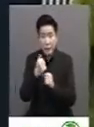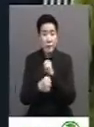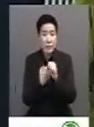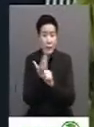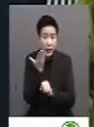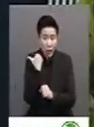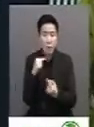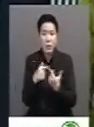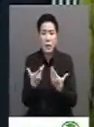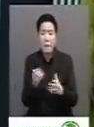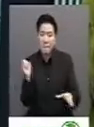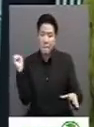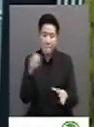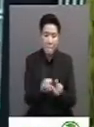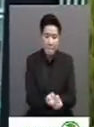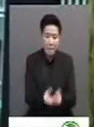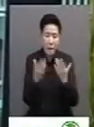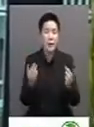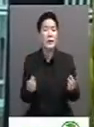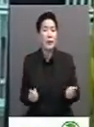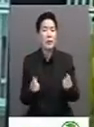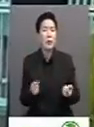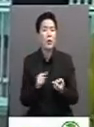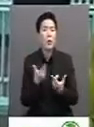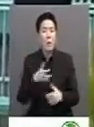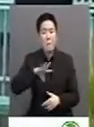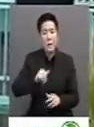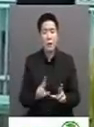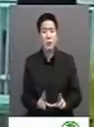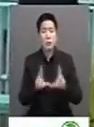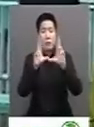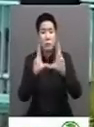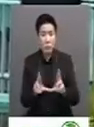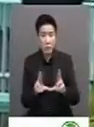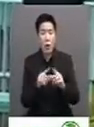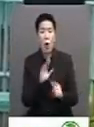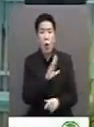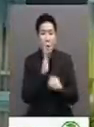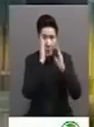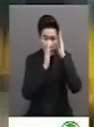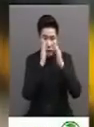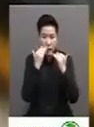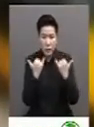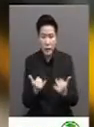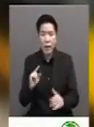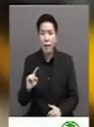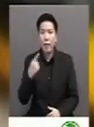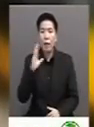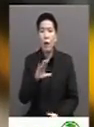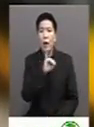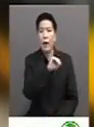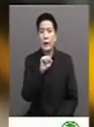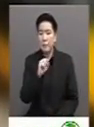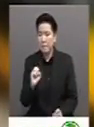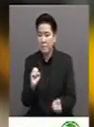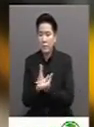นะคะก็เคยถูกปาระเบิดโจมตีบาร์แห่งหนึ่งที่กัวลาลัมเปอร์ค่ะตำรวจก็ระบุว่านี่เป็นครั้งแรกที่สมาชิก ISโจมตี